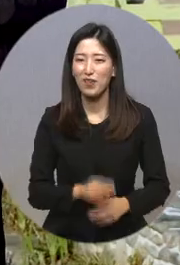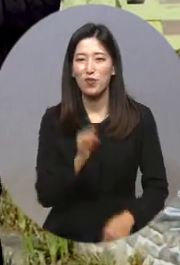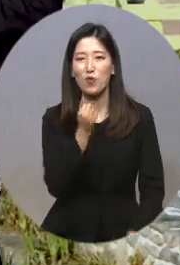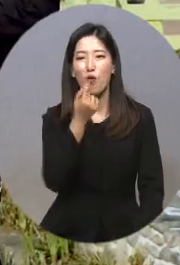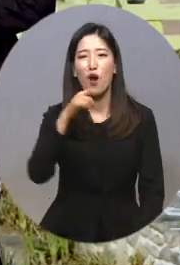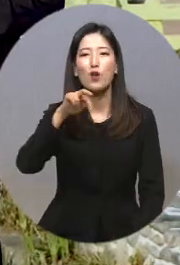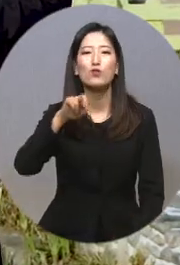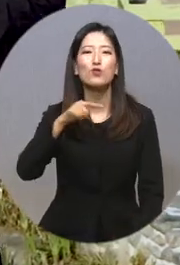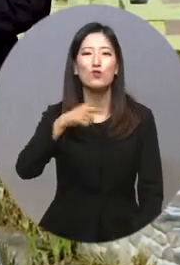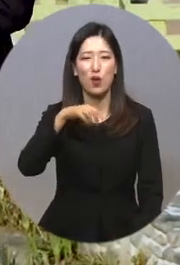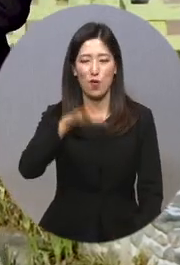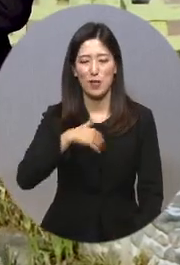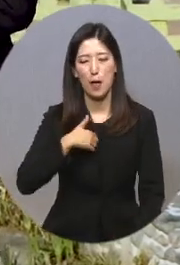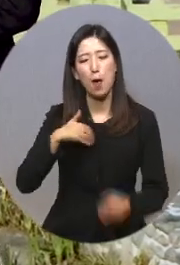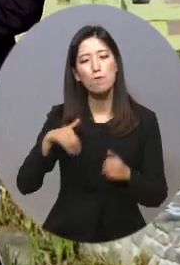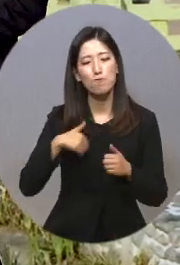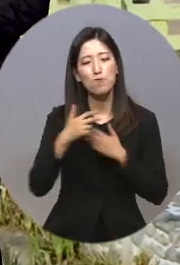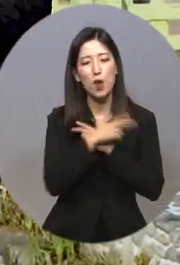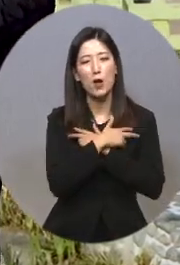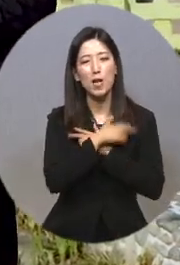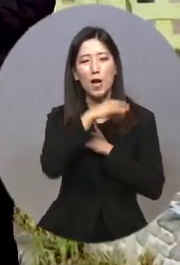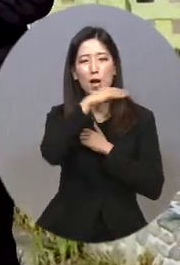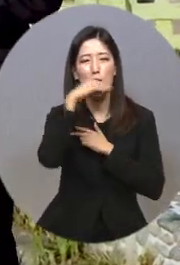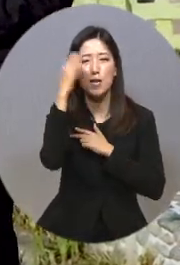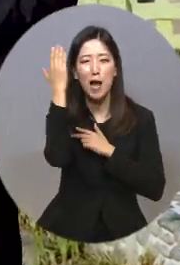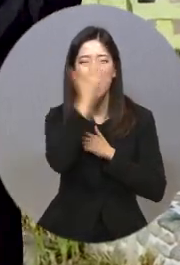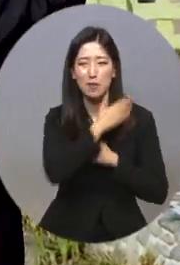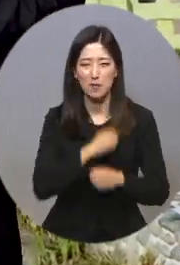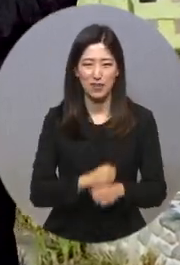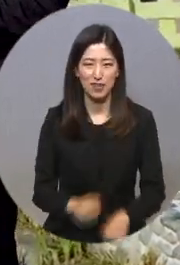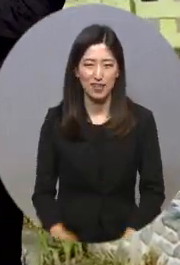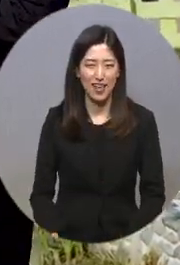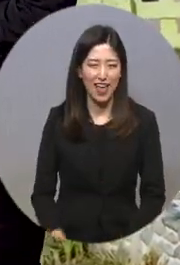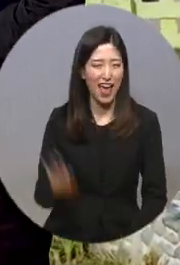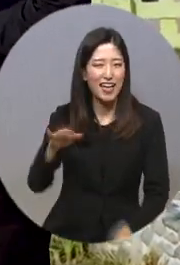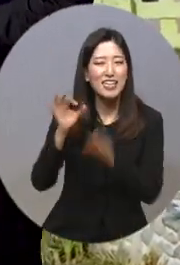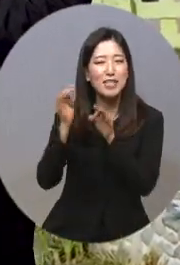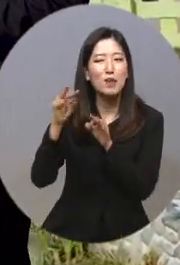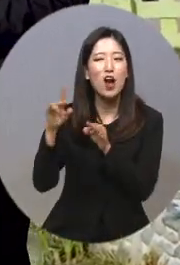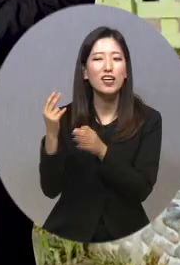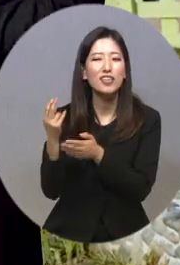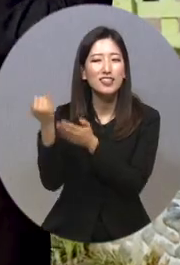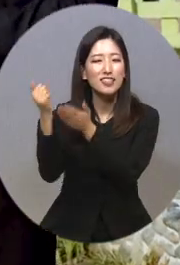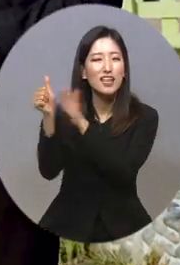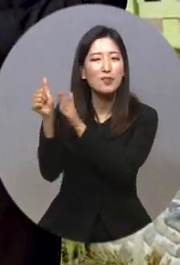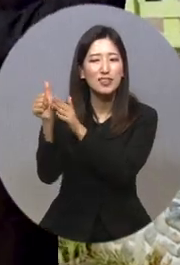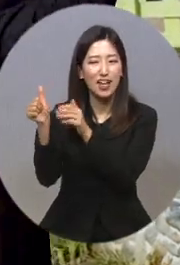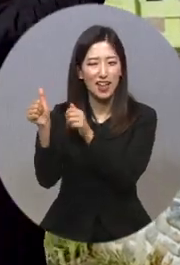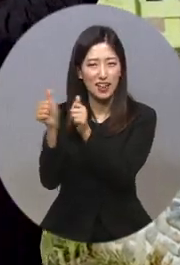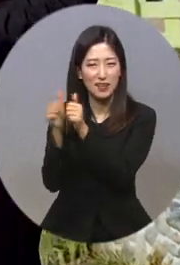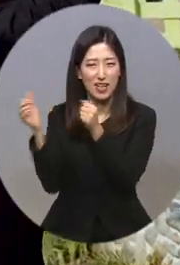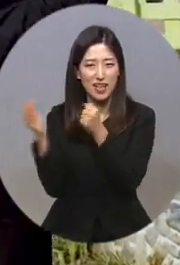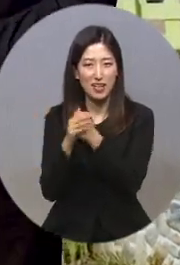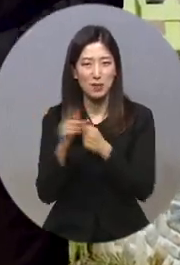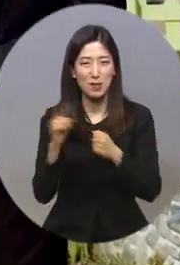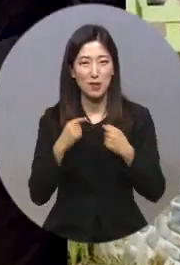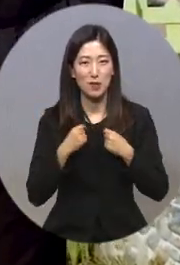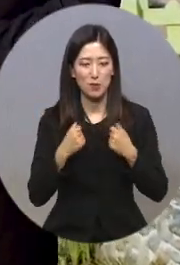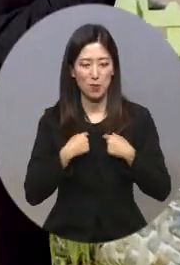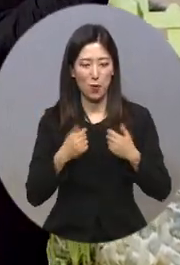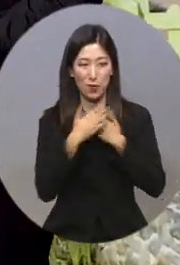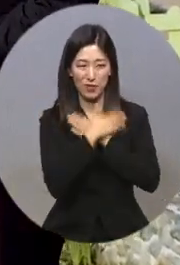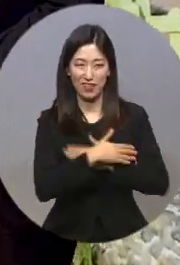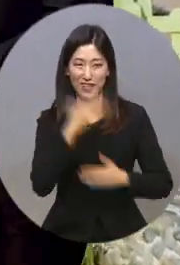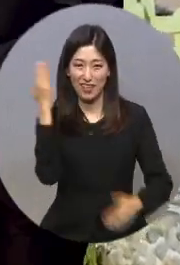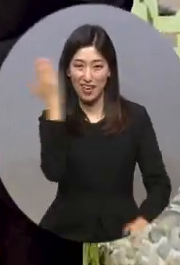좋은데 와가지고 약간 좀 분위기를 좀 맞췄어요. 에이 내가 보기에는 우리 김영일 오라버니 온다니까 좀 신경 썼는데 옷으로라도 좀 어떻게